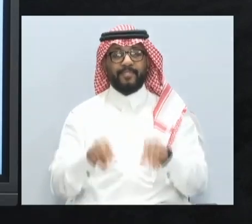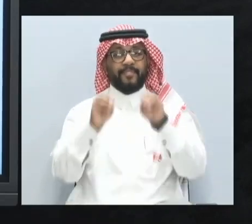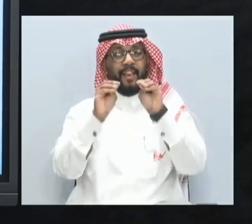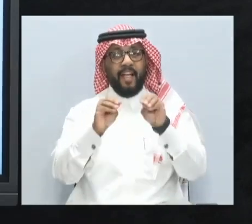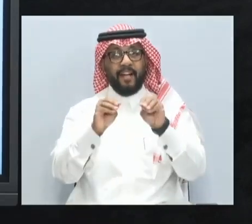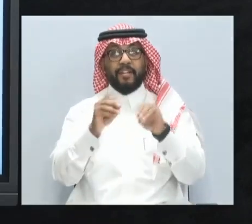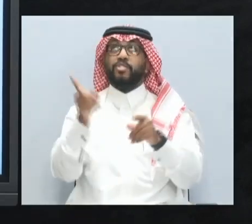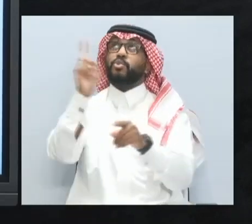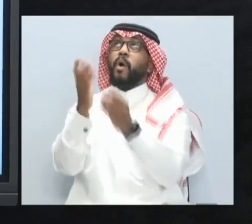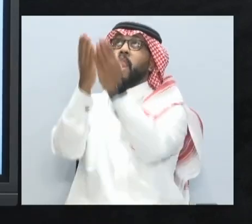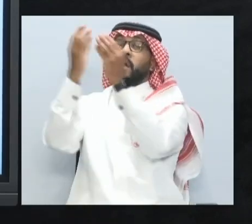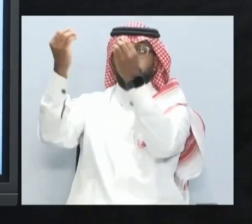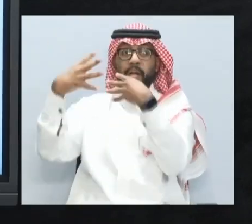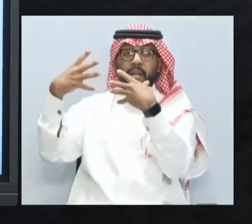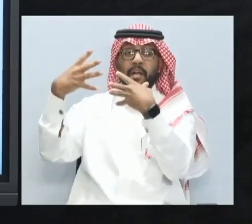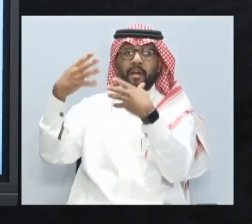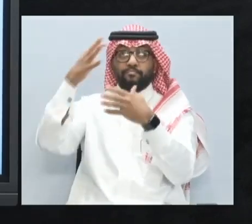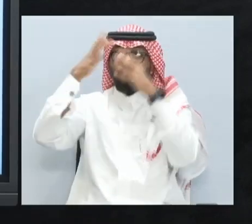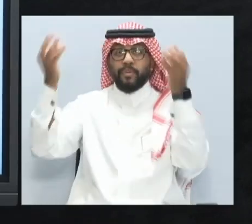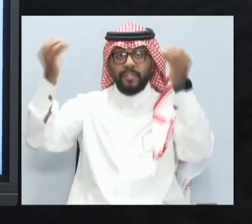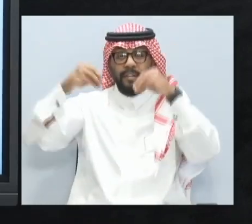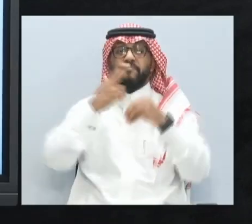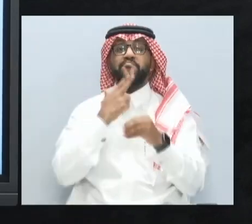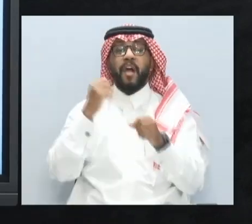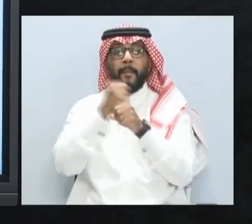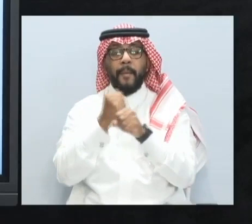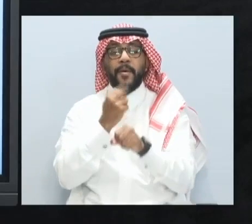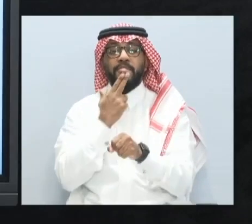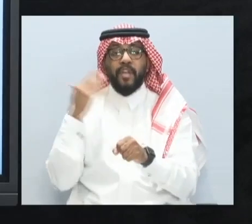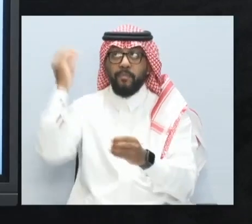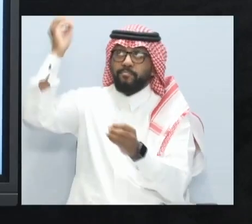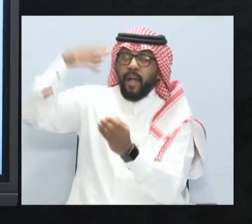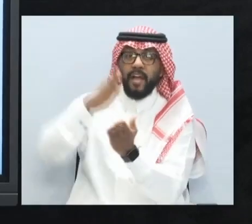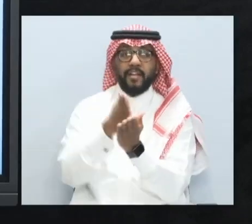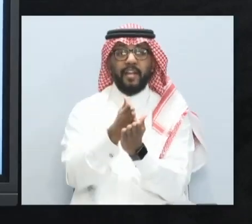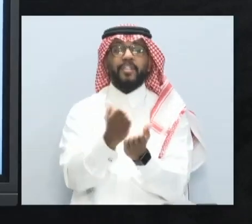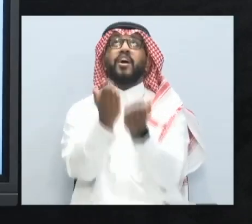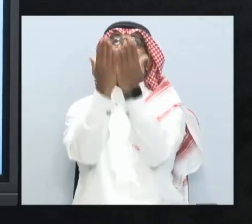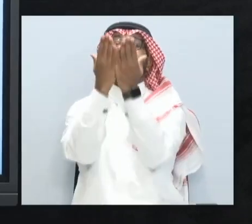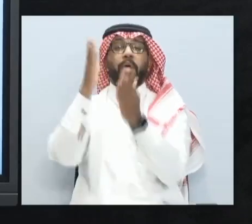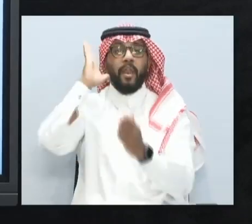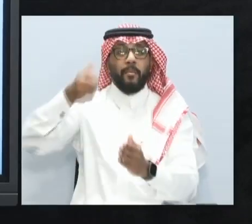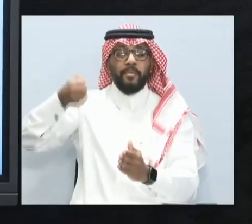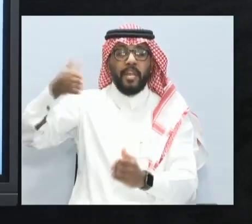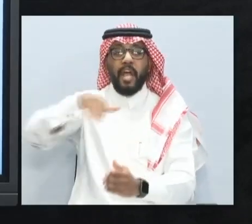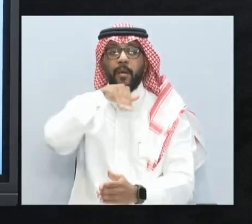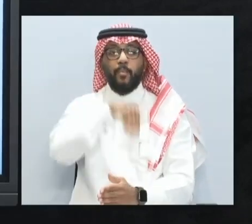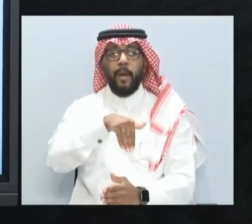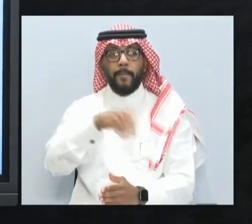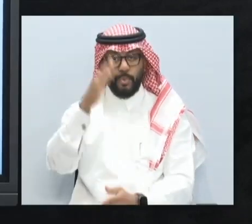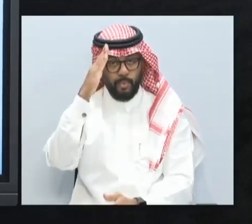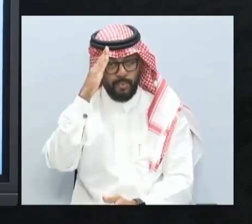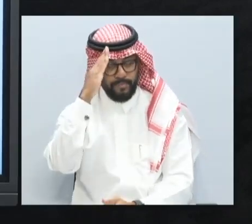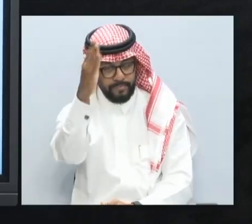اليوم نسال الله ان يرزقنا واياكم العلم النافع والعمل الصالح والهدى والتقى والسداد وصلى الله وسلم وبارك على نبينا